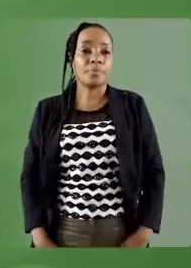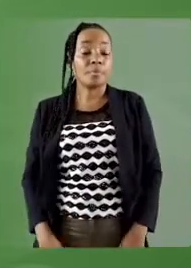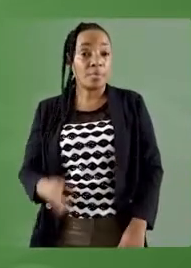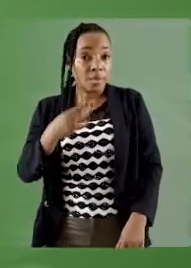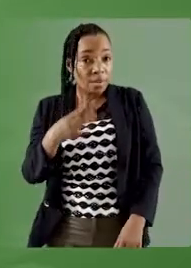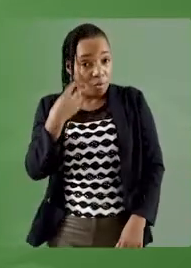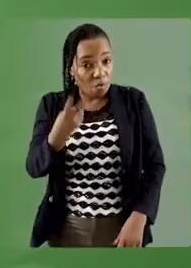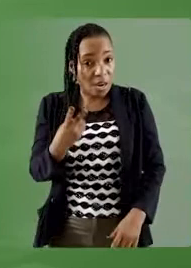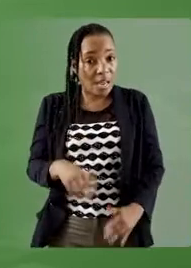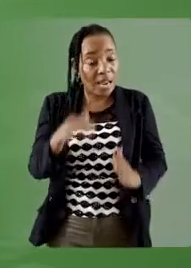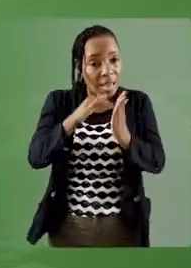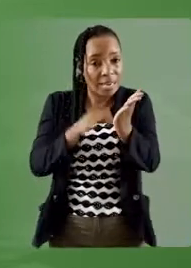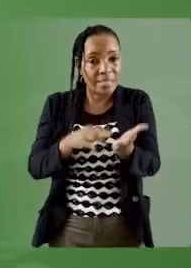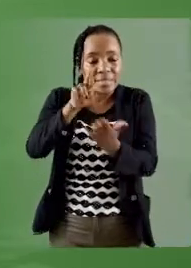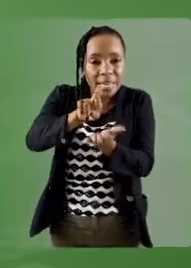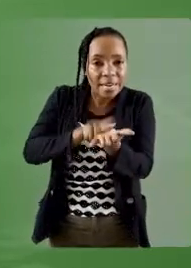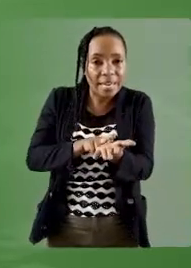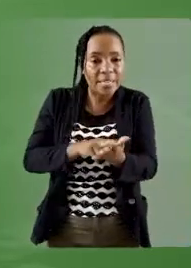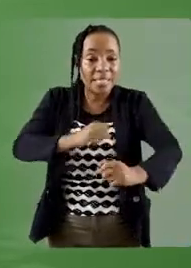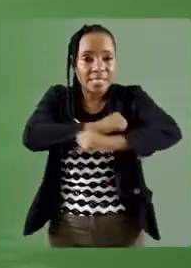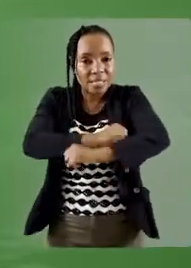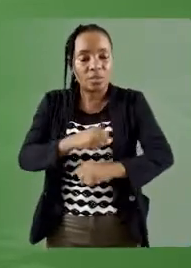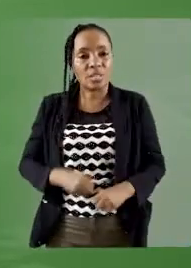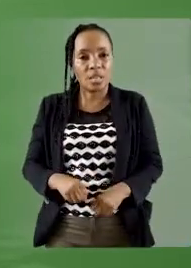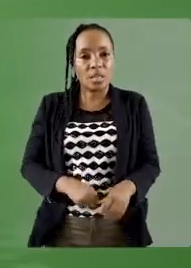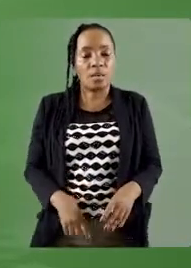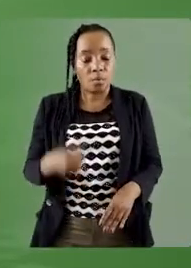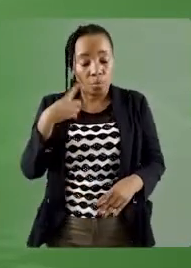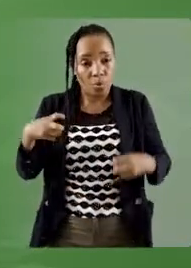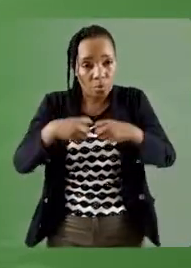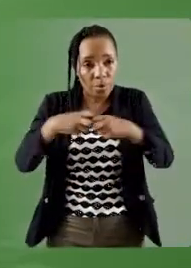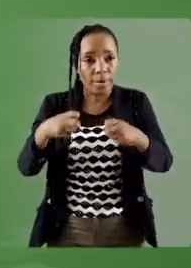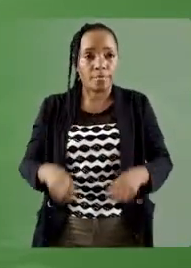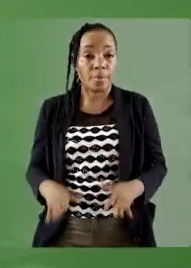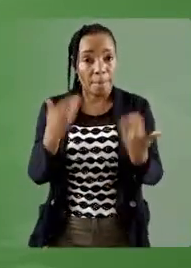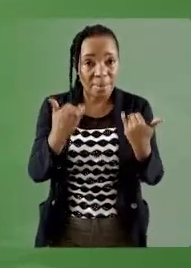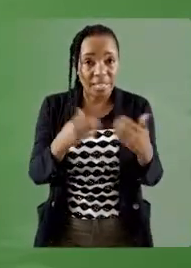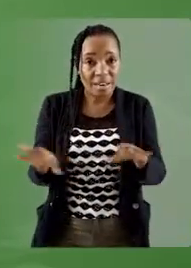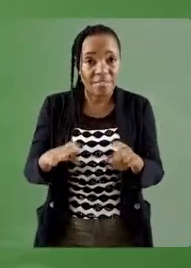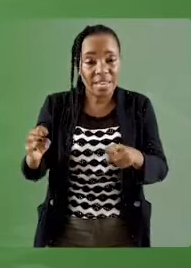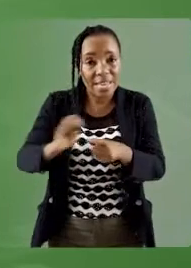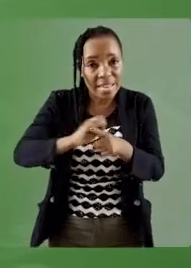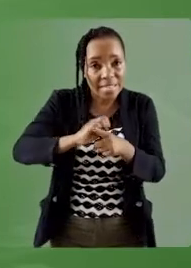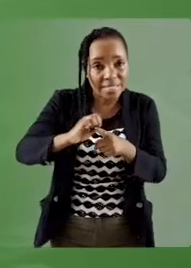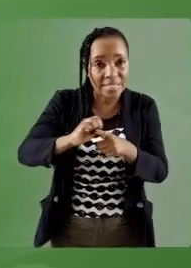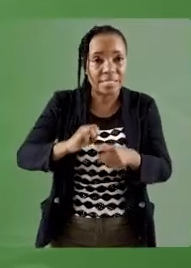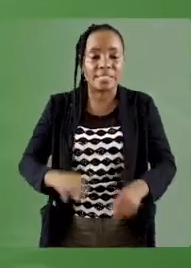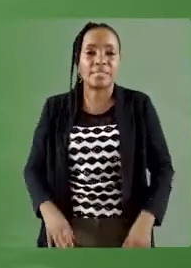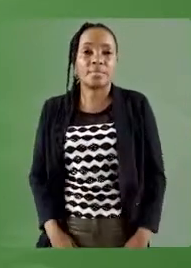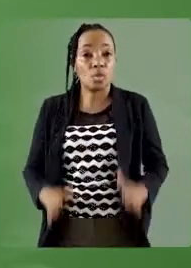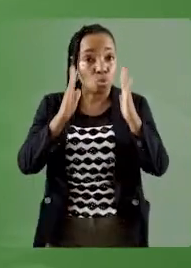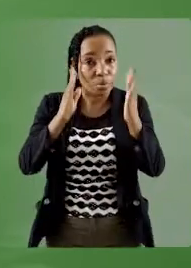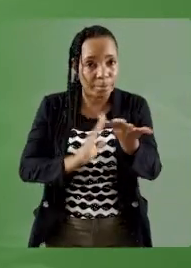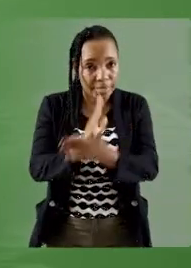Voici ainsi citées les règles de sécurité en électricité. Nous allons passer maintenant à un exercice